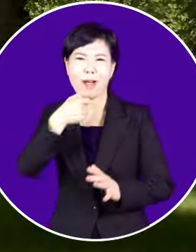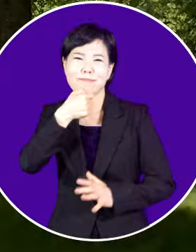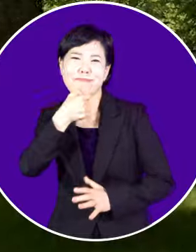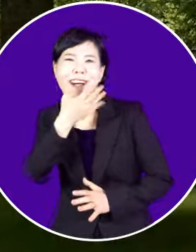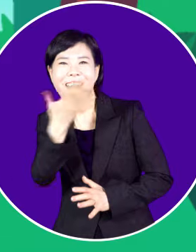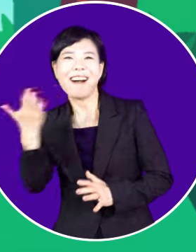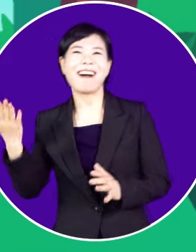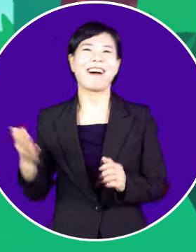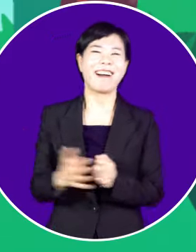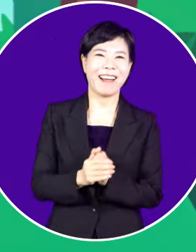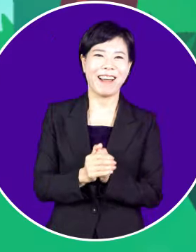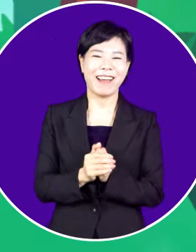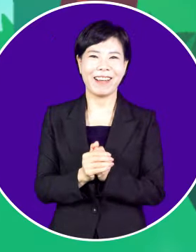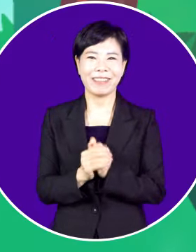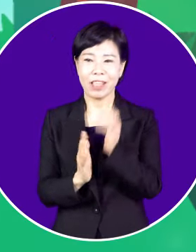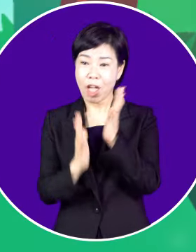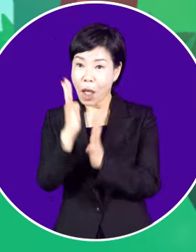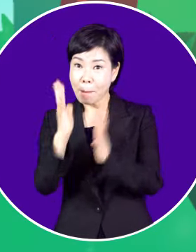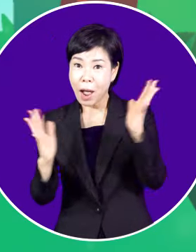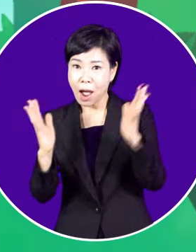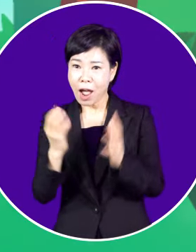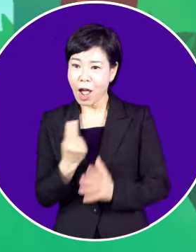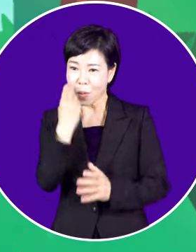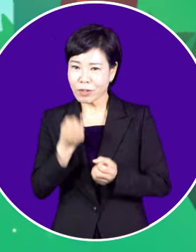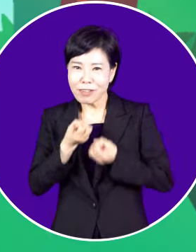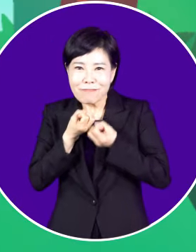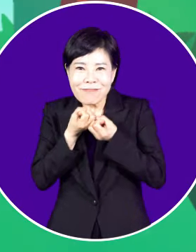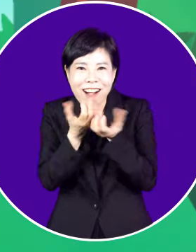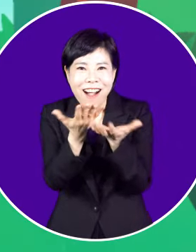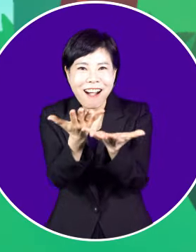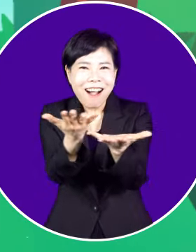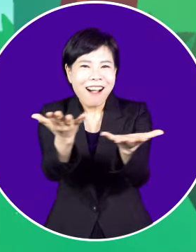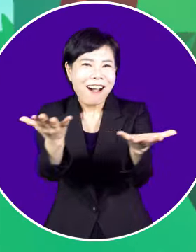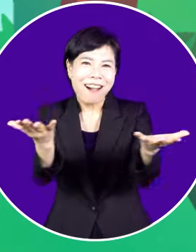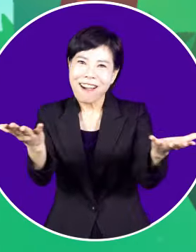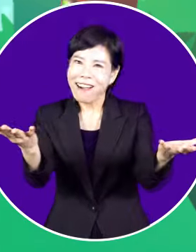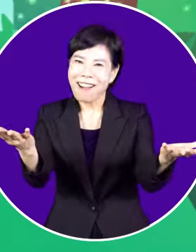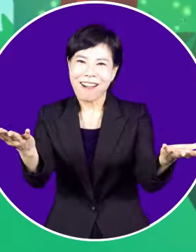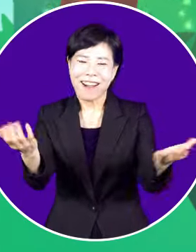대세라고 하는데요. 나무와 풀들이 내뿜는 이 맑은 공기,